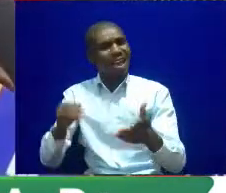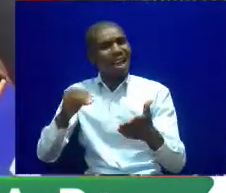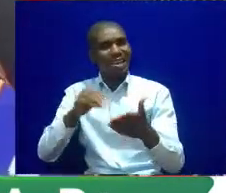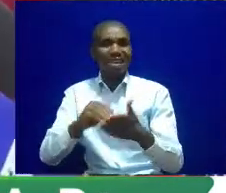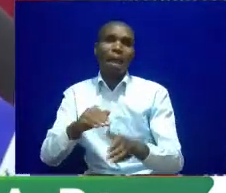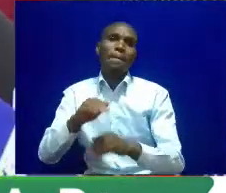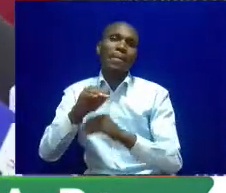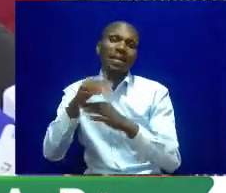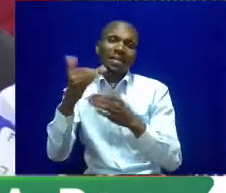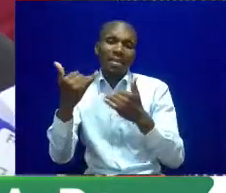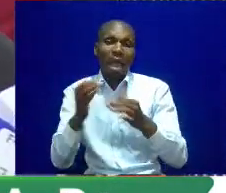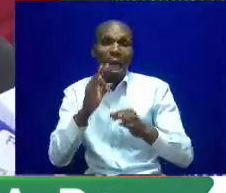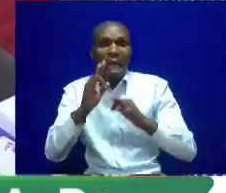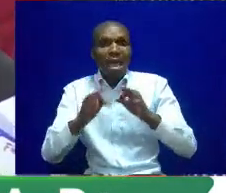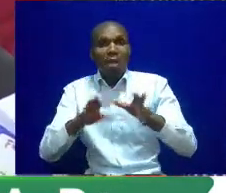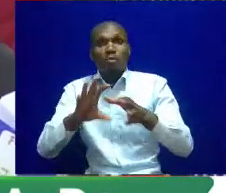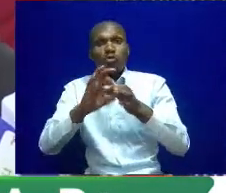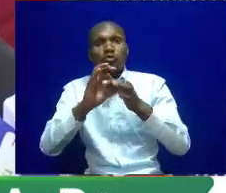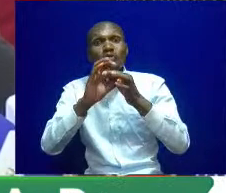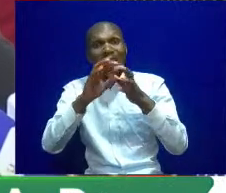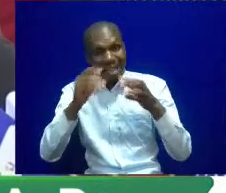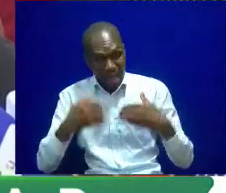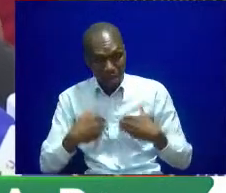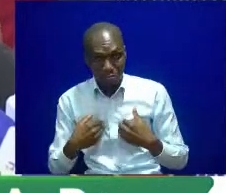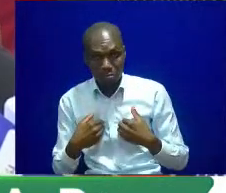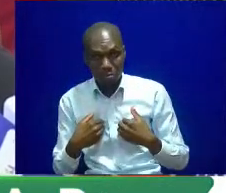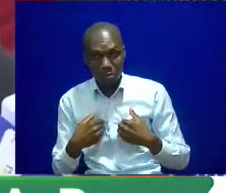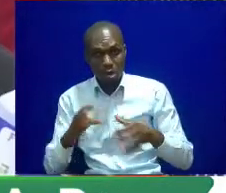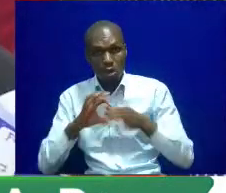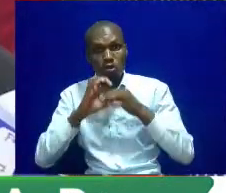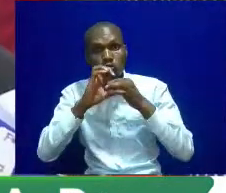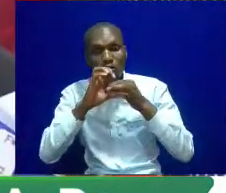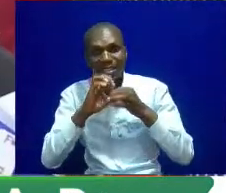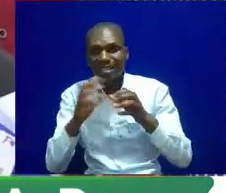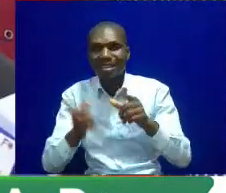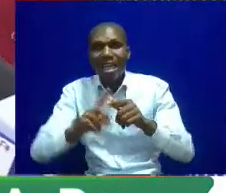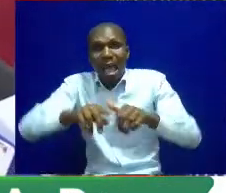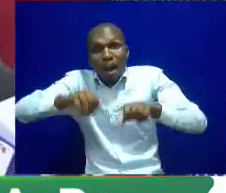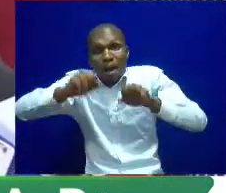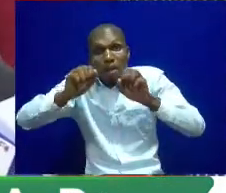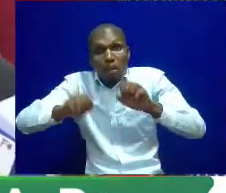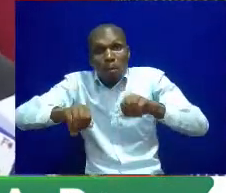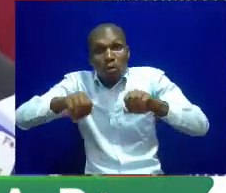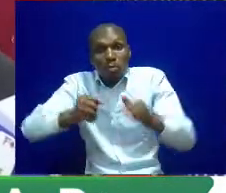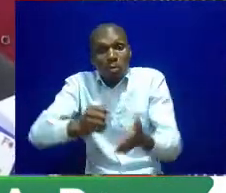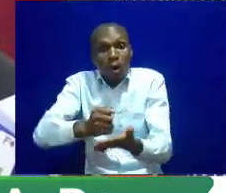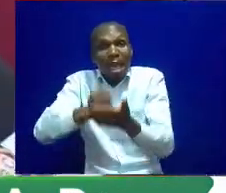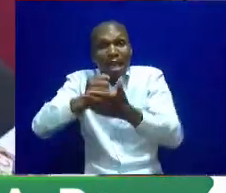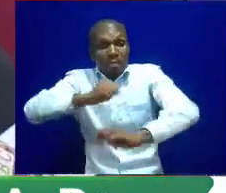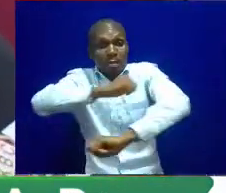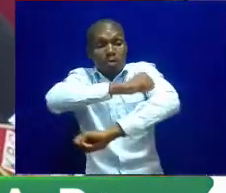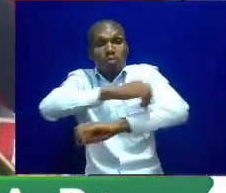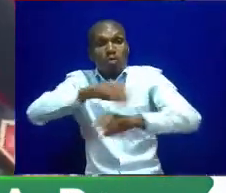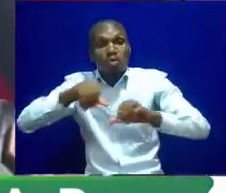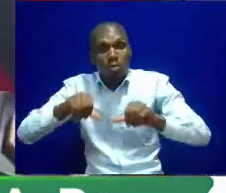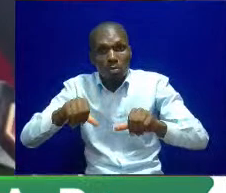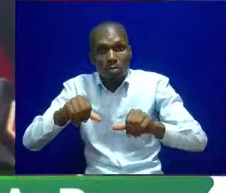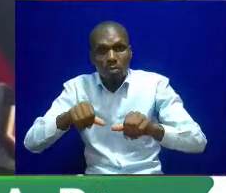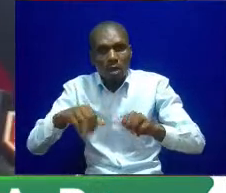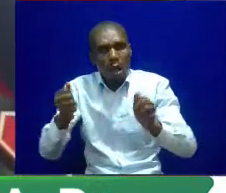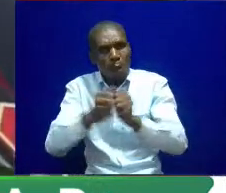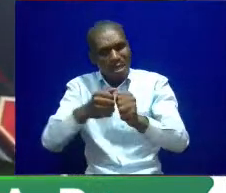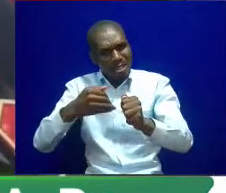saba, tuise kopa na obomo. Obomo obo, mbogere skuru ya itege ndre. Mimi kwa upande